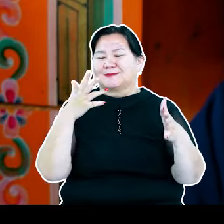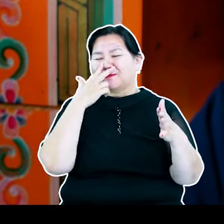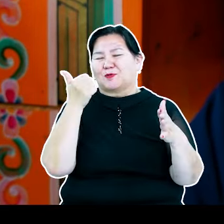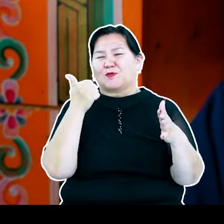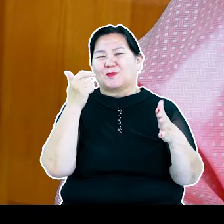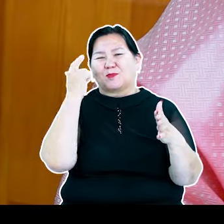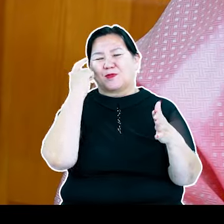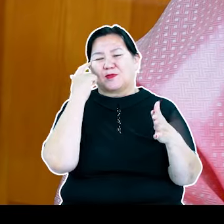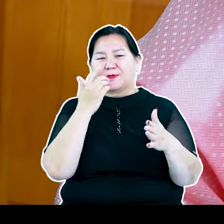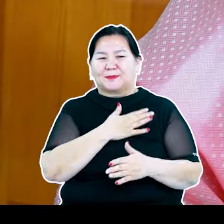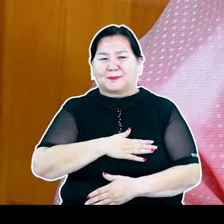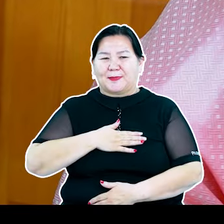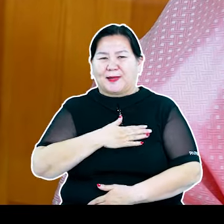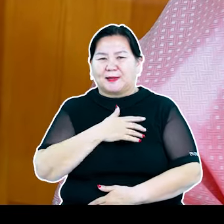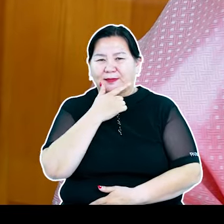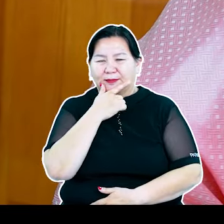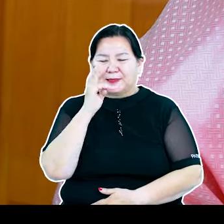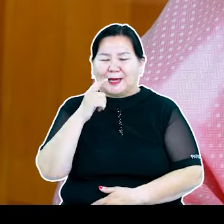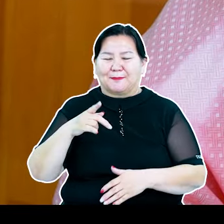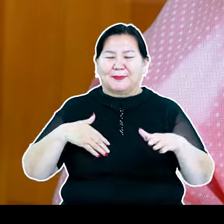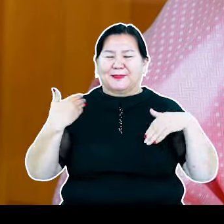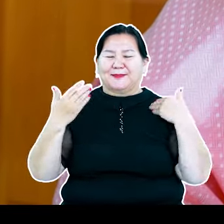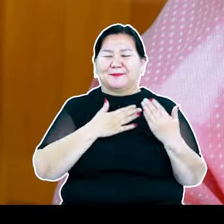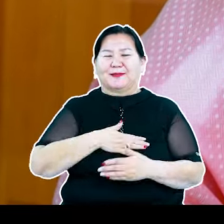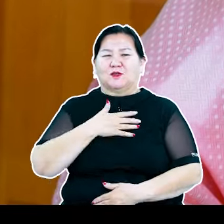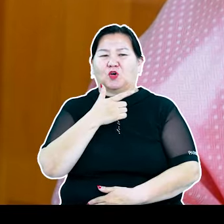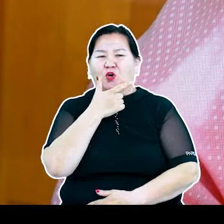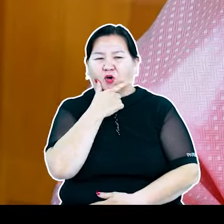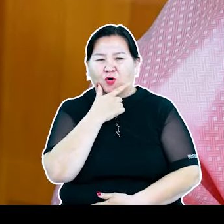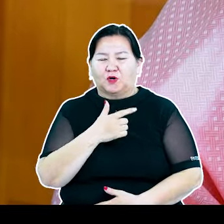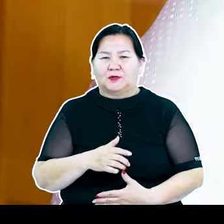хичнээн баярлваа. Харин тий, ямар их баярлваа.